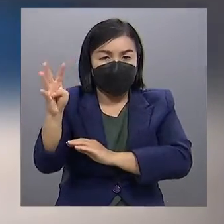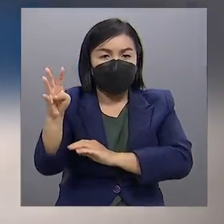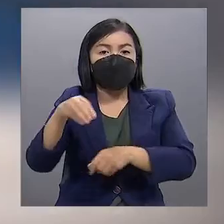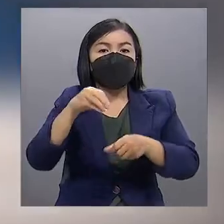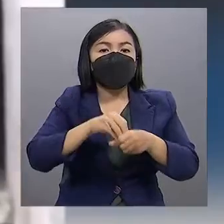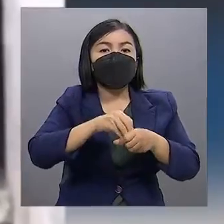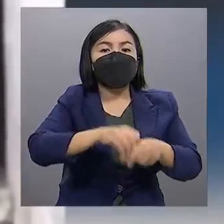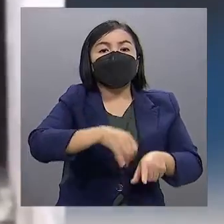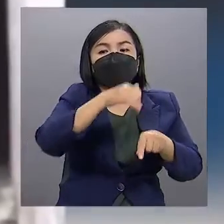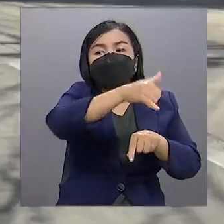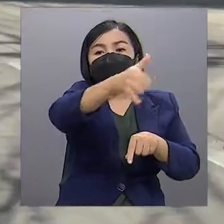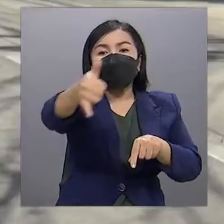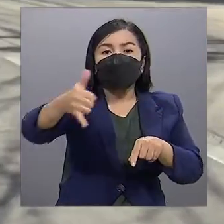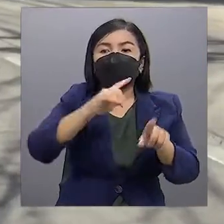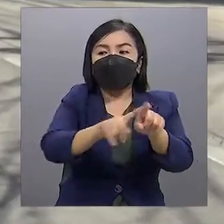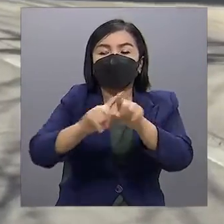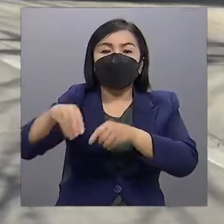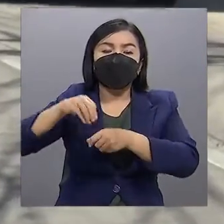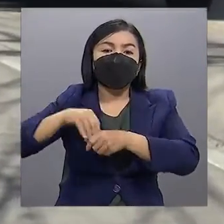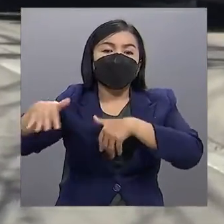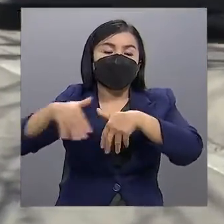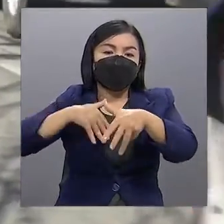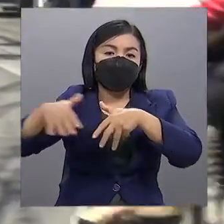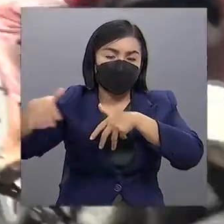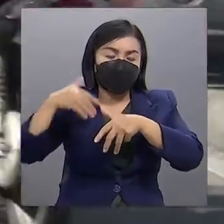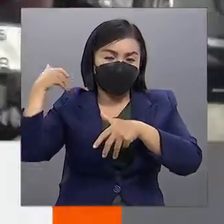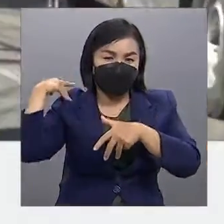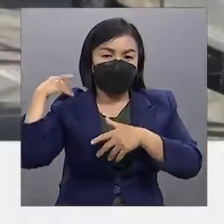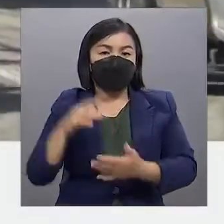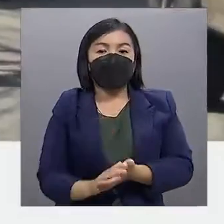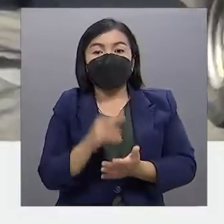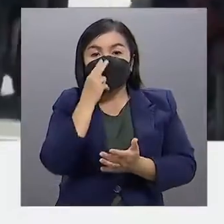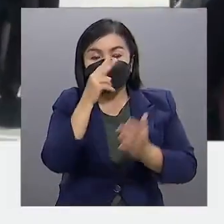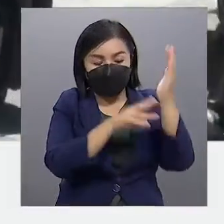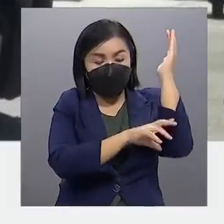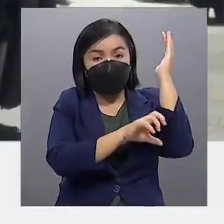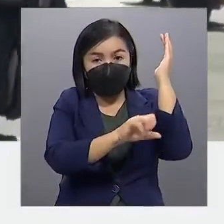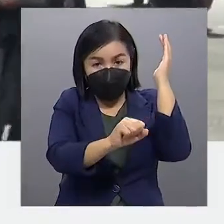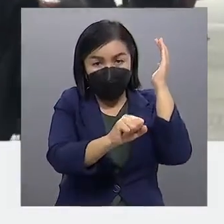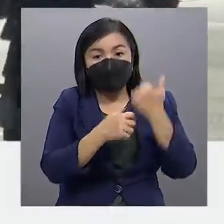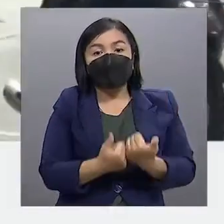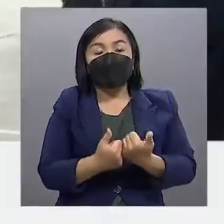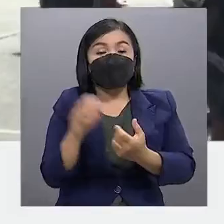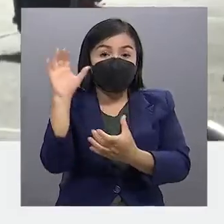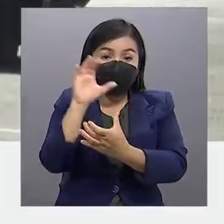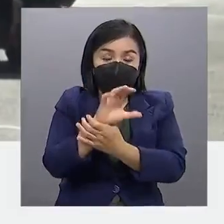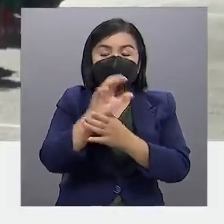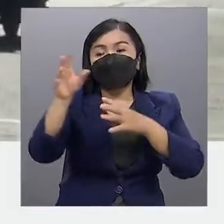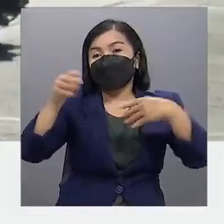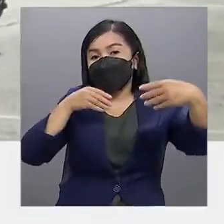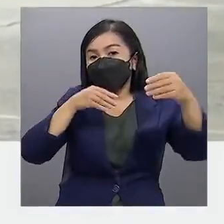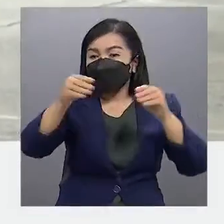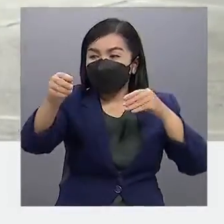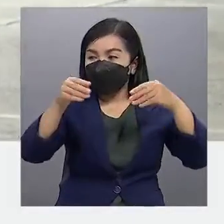ค่ะอยู่ที่จังหวัดสงขลาแม้จะมีการผ่อนปรนหลายมาตรการทั้งการเดินทางเข้าจังหวัด